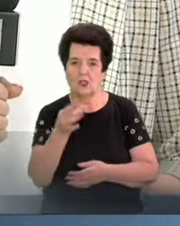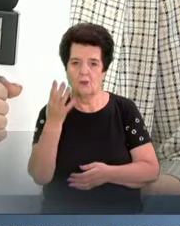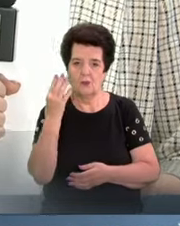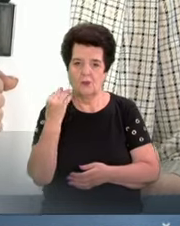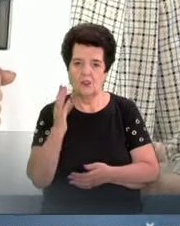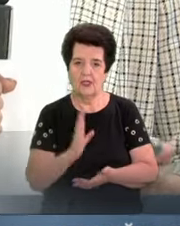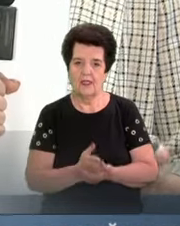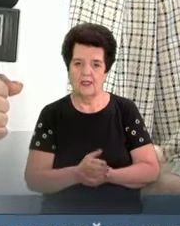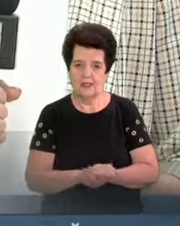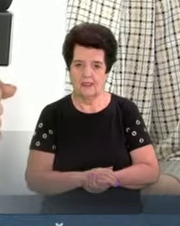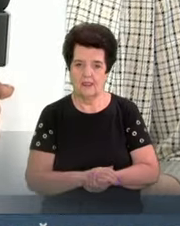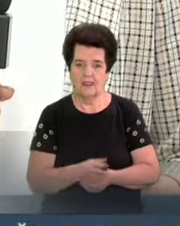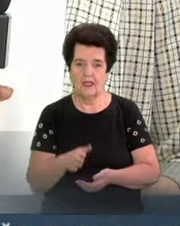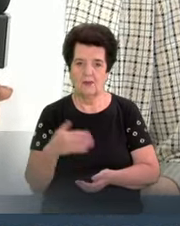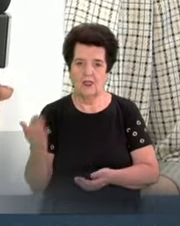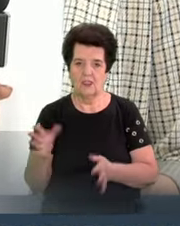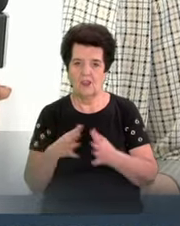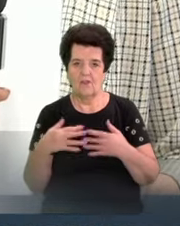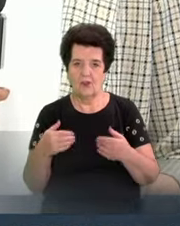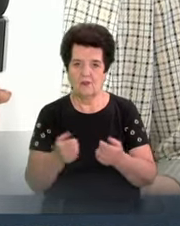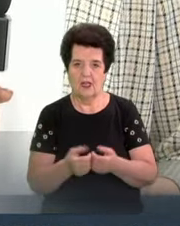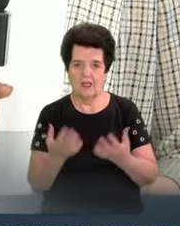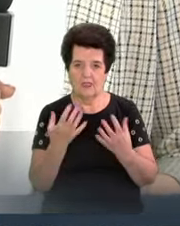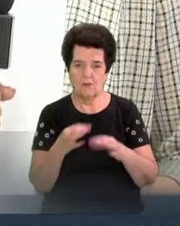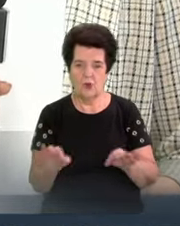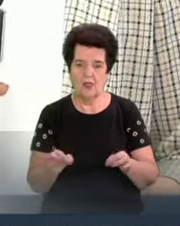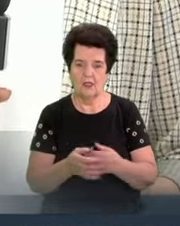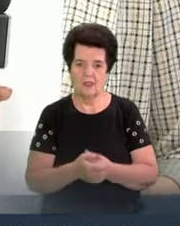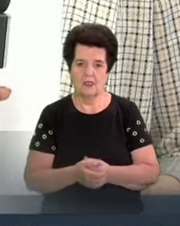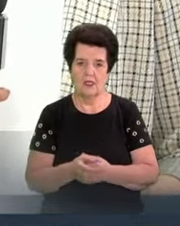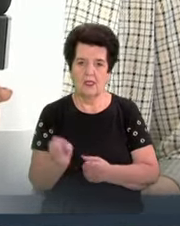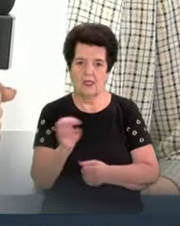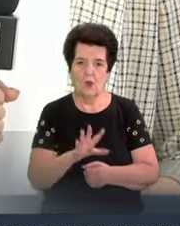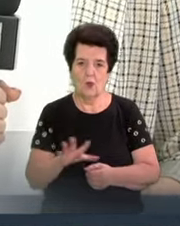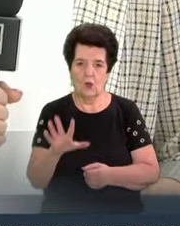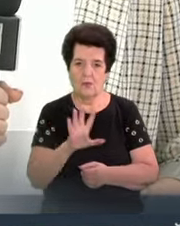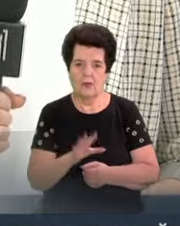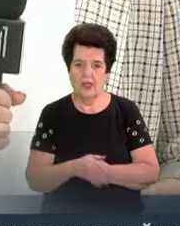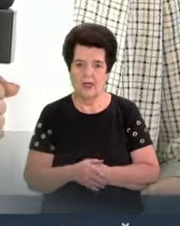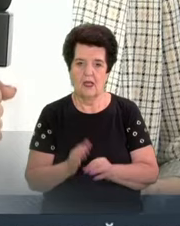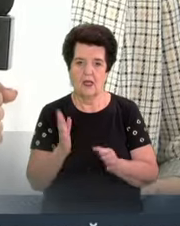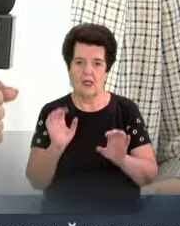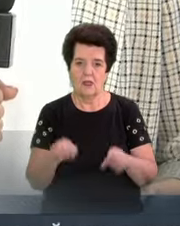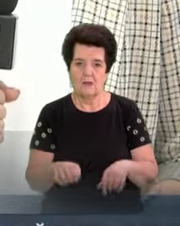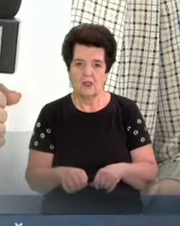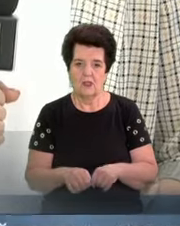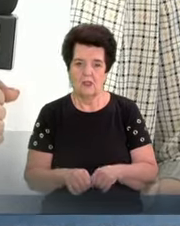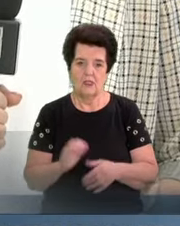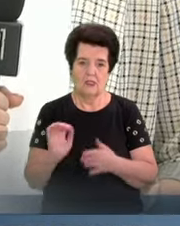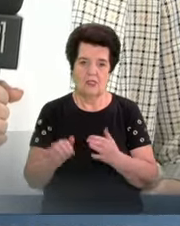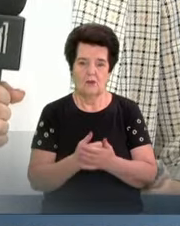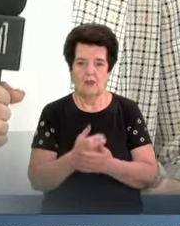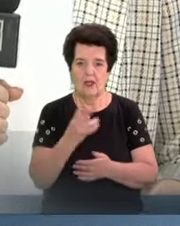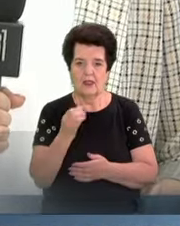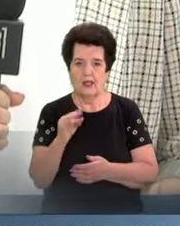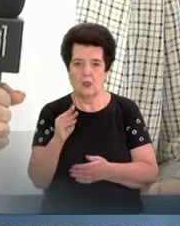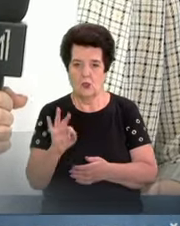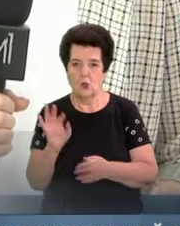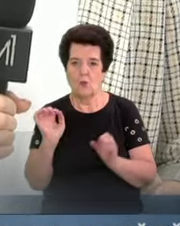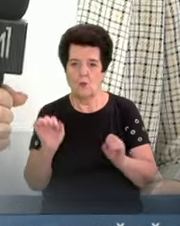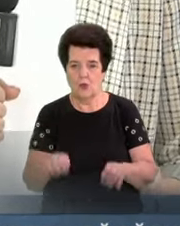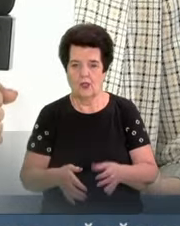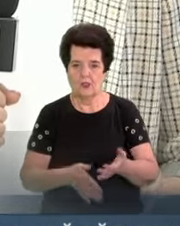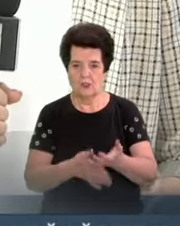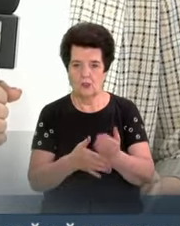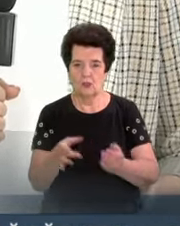Moldova aparține familiei democrațiilor europene și că are capacități de inovare, iar NATO poate să